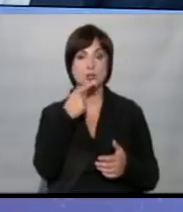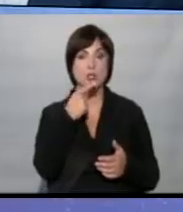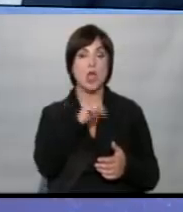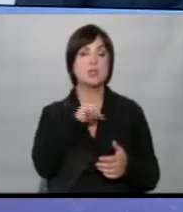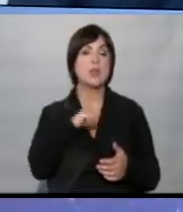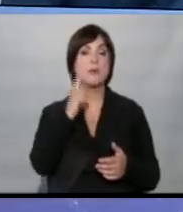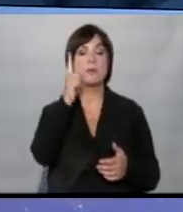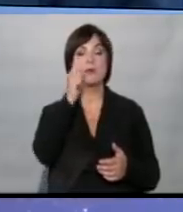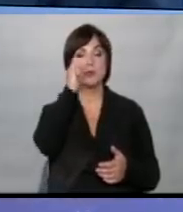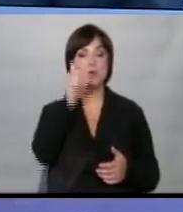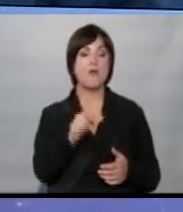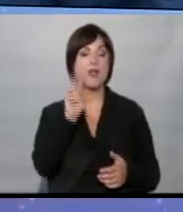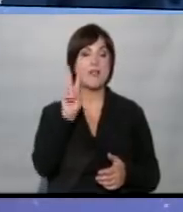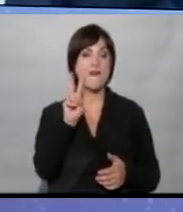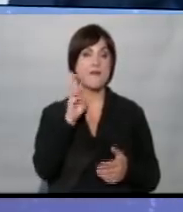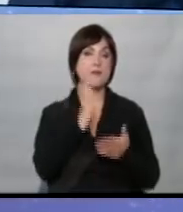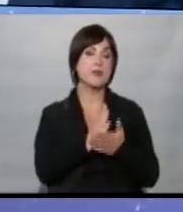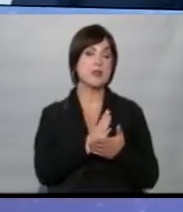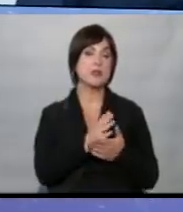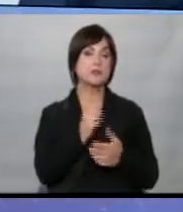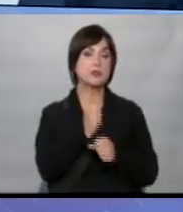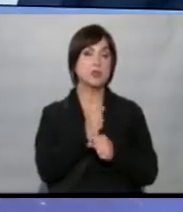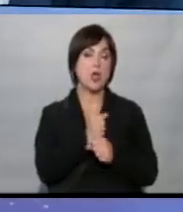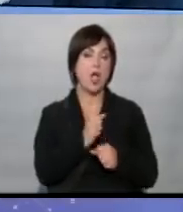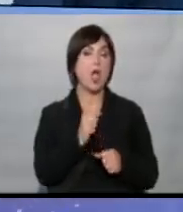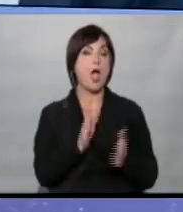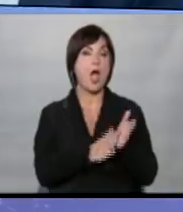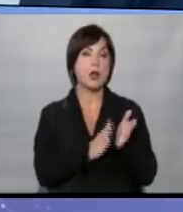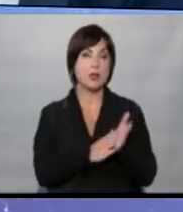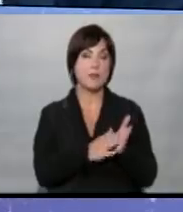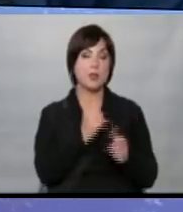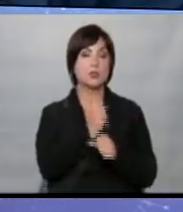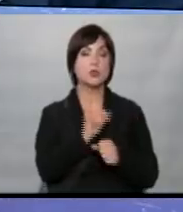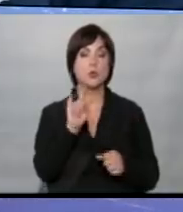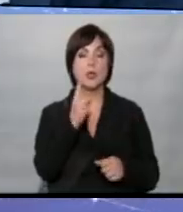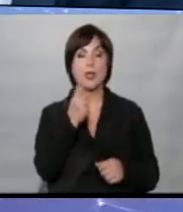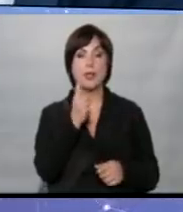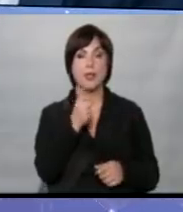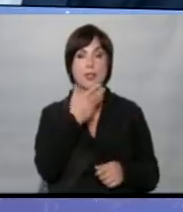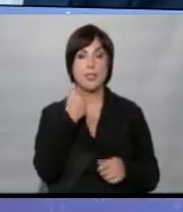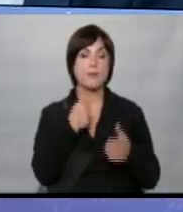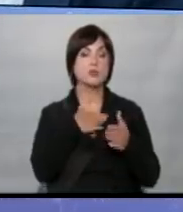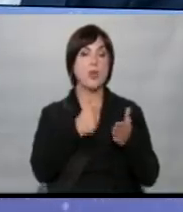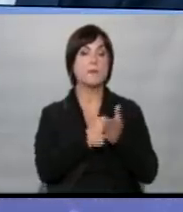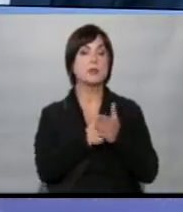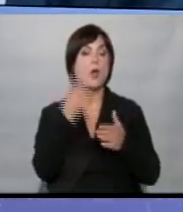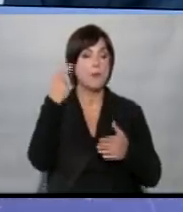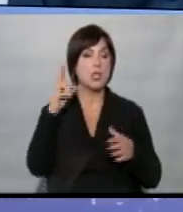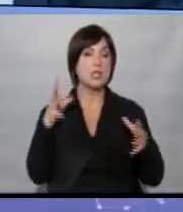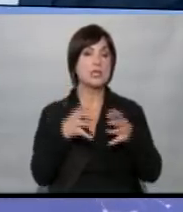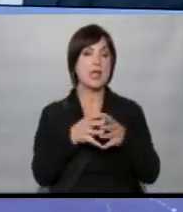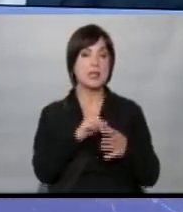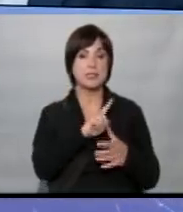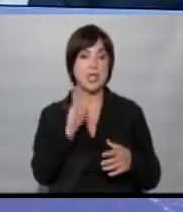самиот прв човек на ВМРО бил иницииран со аргумент. ДУИ, пошто немаше, имаше притисок од меѓународната заедница да